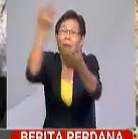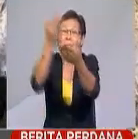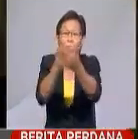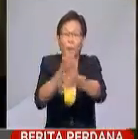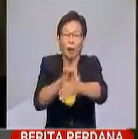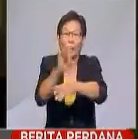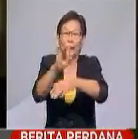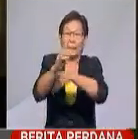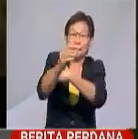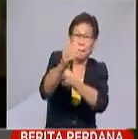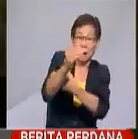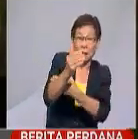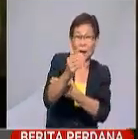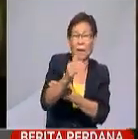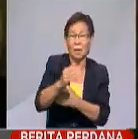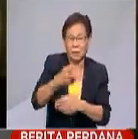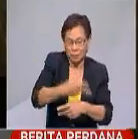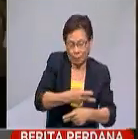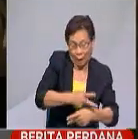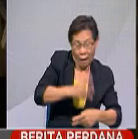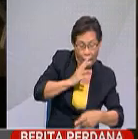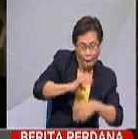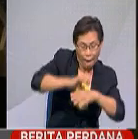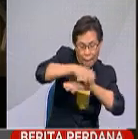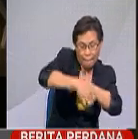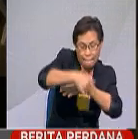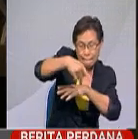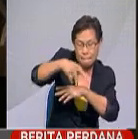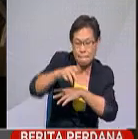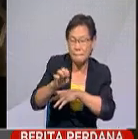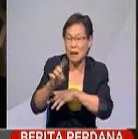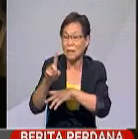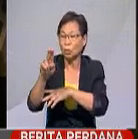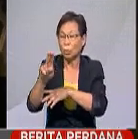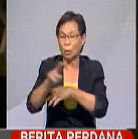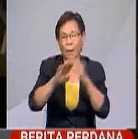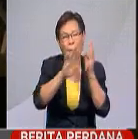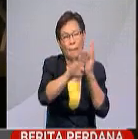pukul 8 pagi tadi, takungan air di empangan Pedu berada pada paras